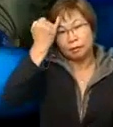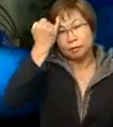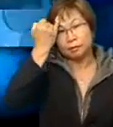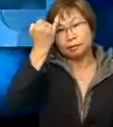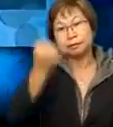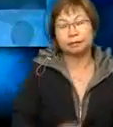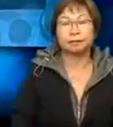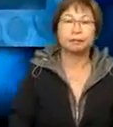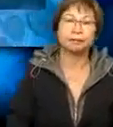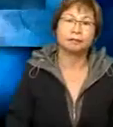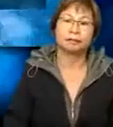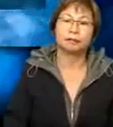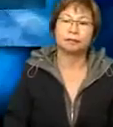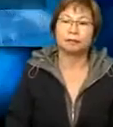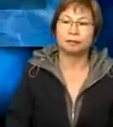ilmu.